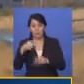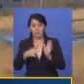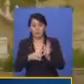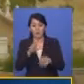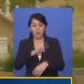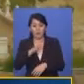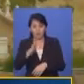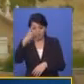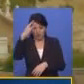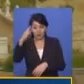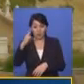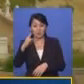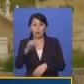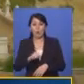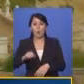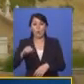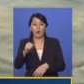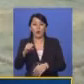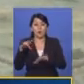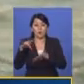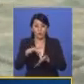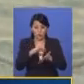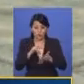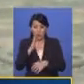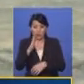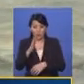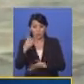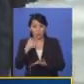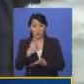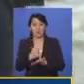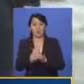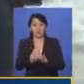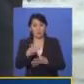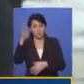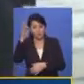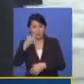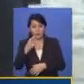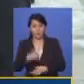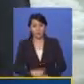қосылады. Қазақстан Орта Азияның туристік шаңырағына айналуы тиіс. Елбасы осыны ескертті.